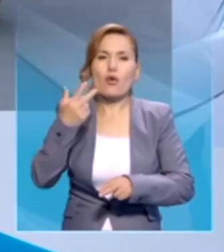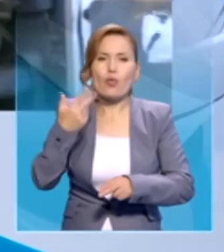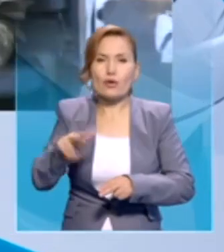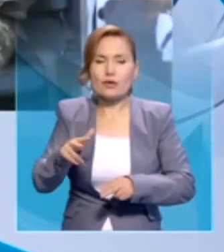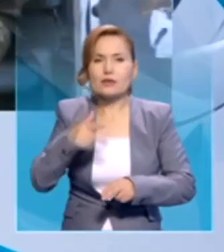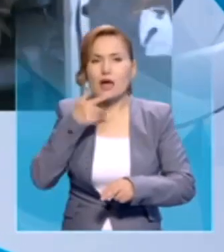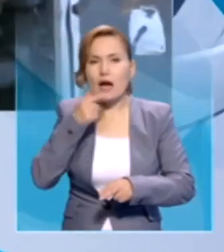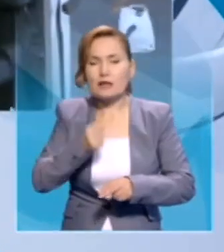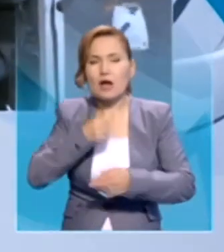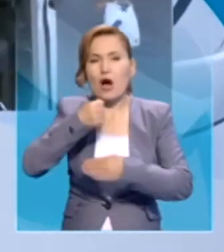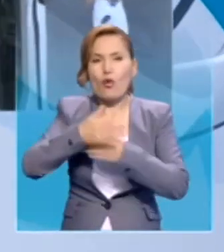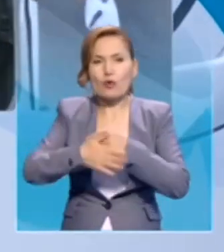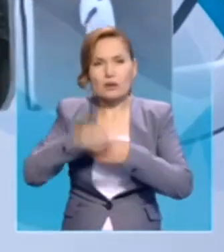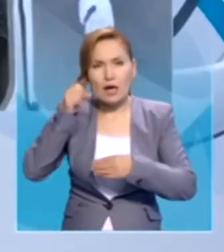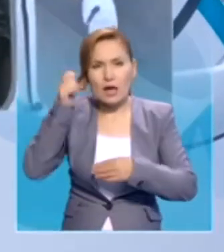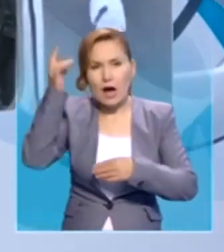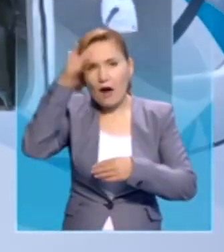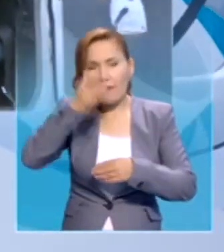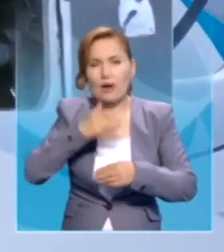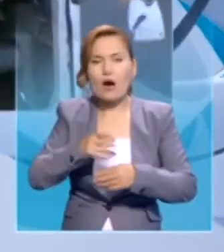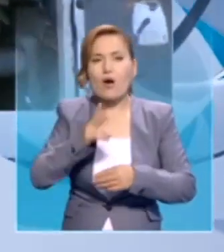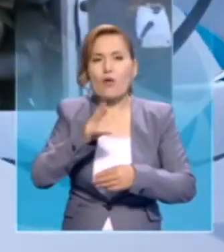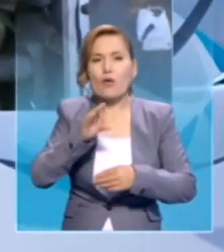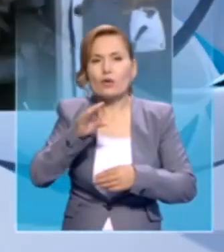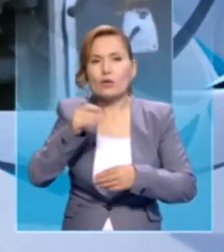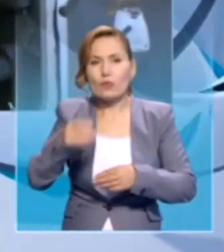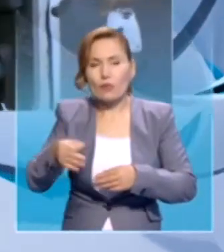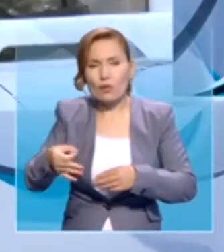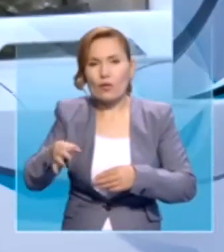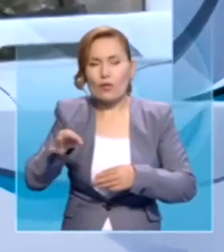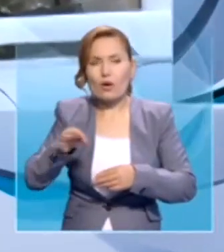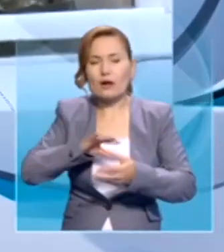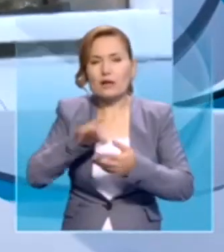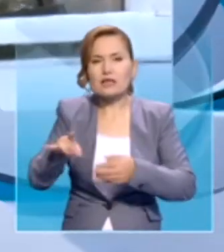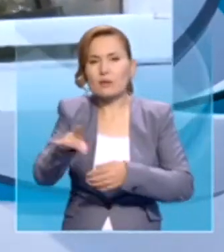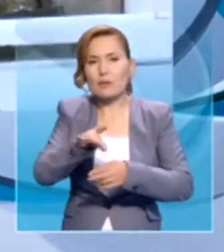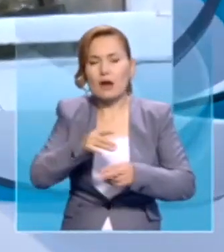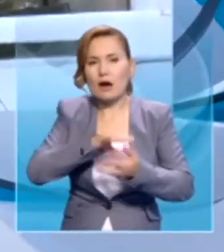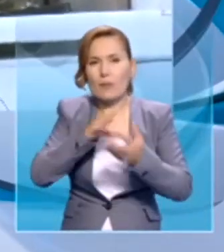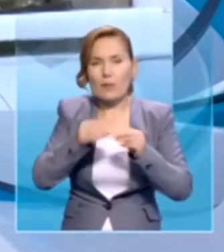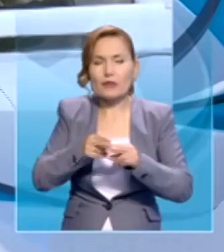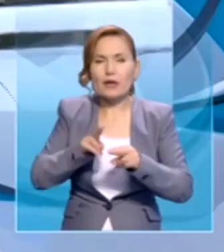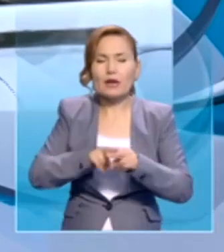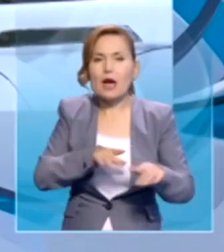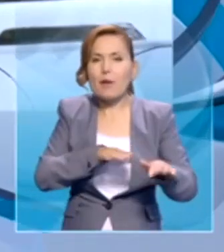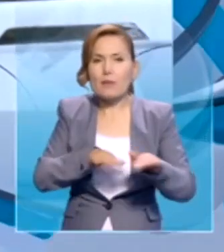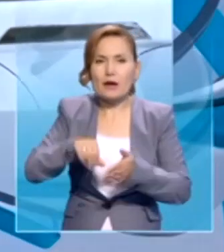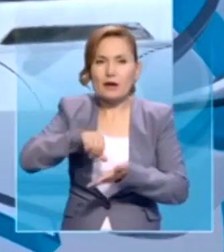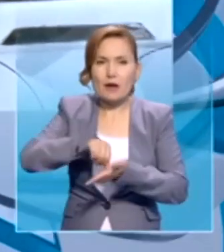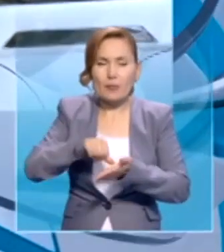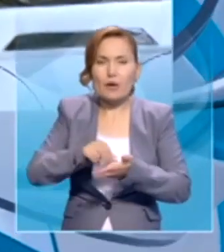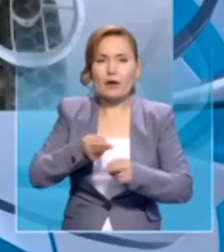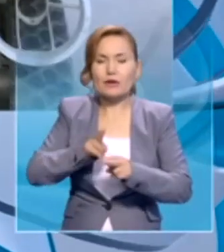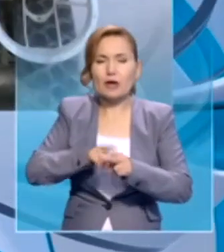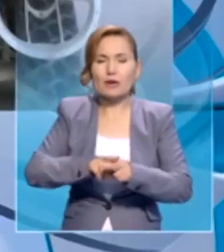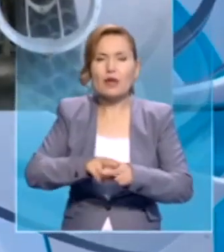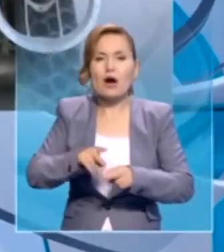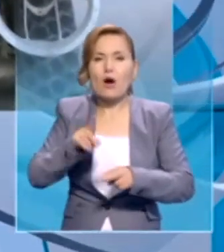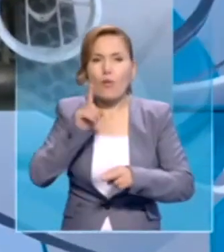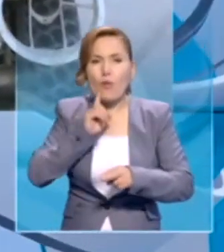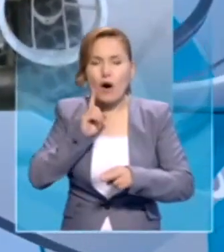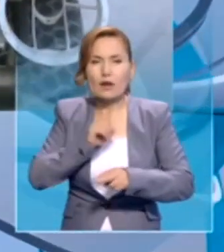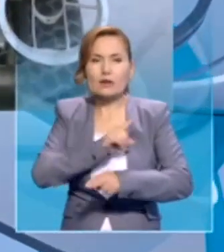әскери Орталық Африка, Конго Республикасы мен Малидегі тұрақтандыру жөндегі миссияға және Ливандағы уақытша